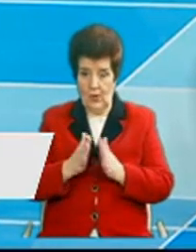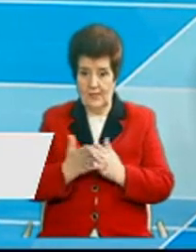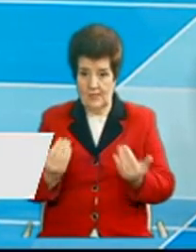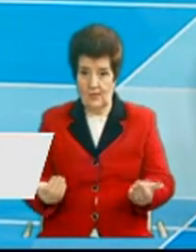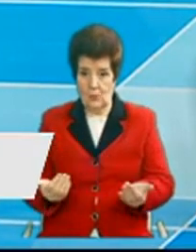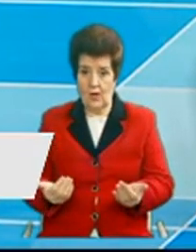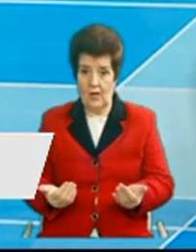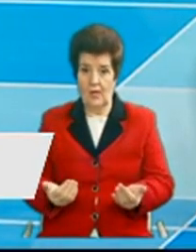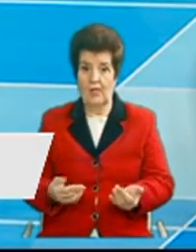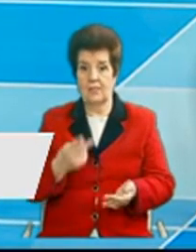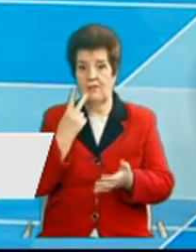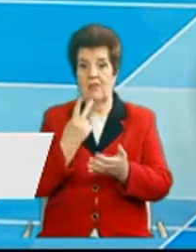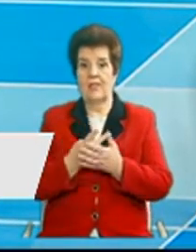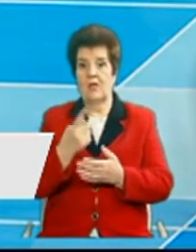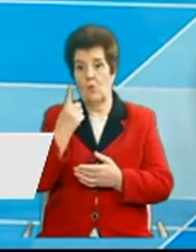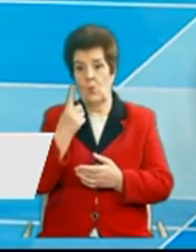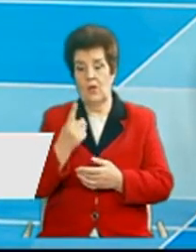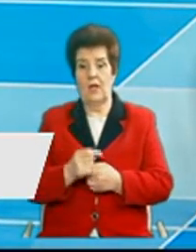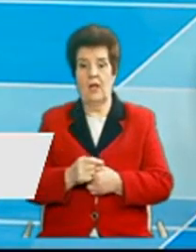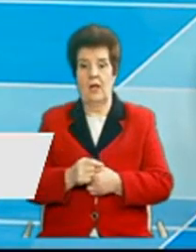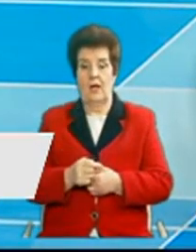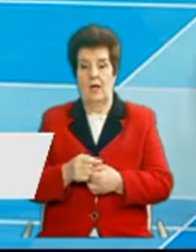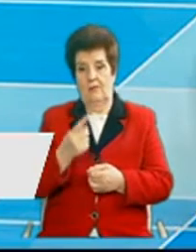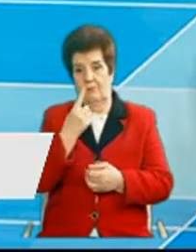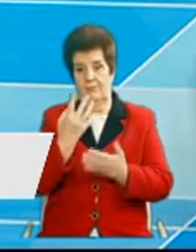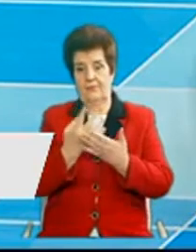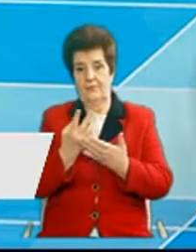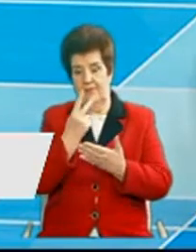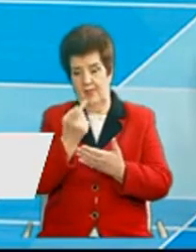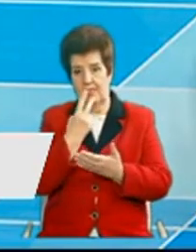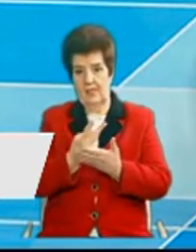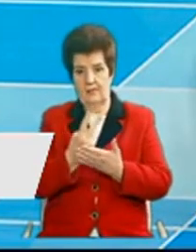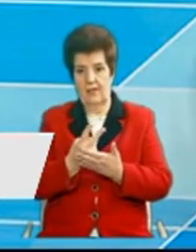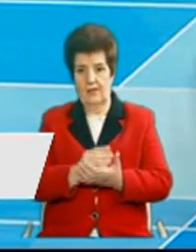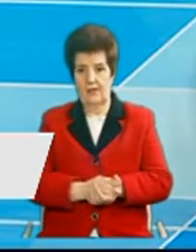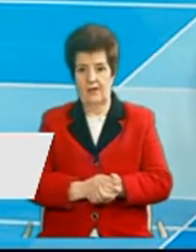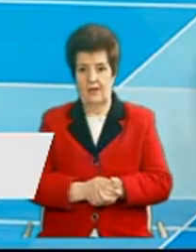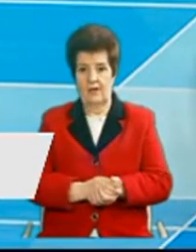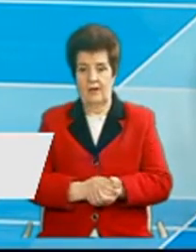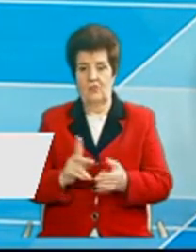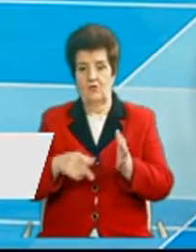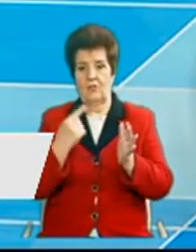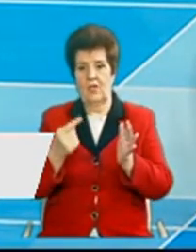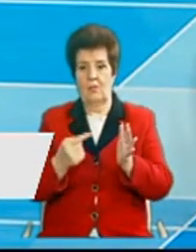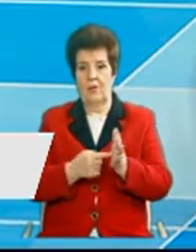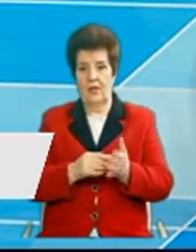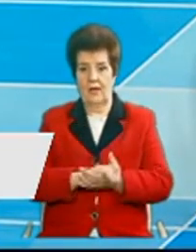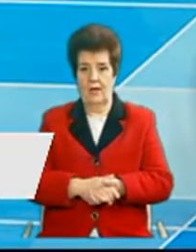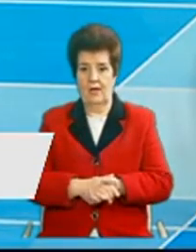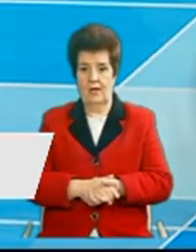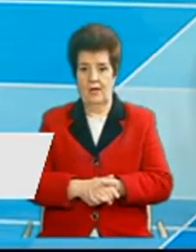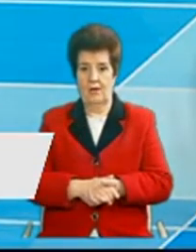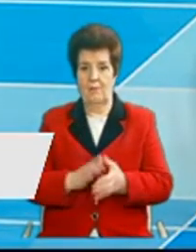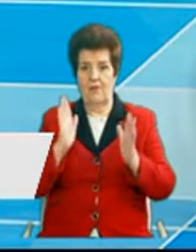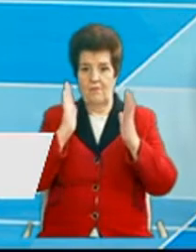să vedem un material să ne reamintăm care sunt atribuțiile pe scurt. Și o să dau citire imediat unei întrebări pe aici pe